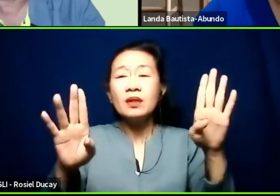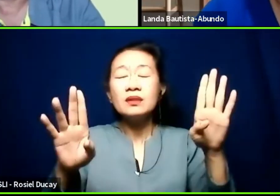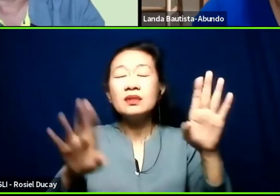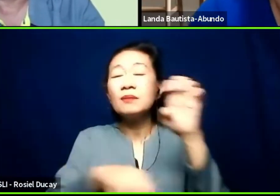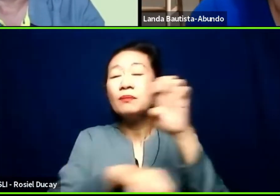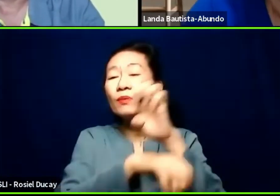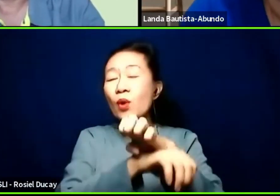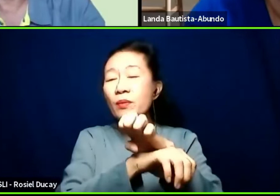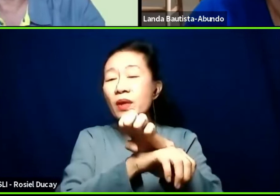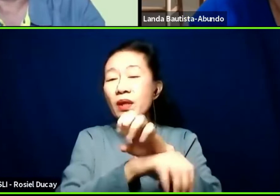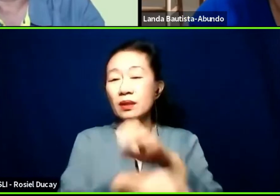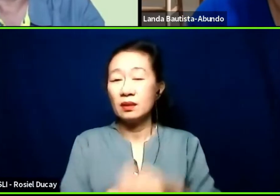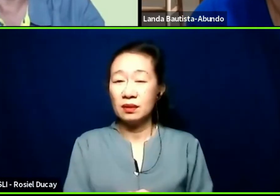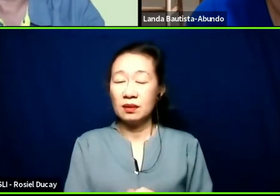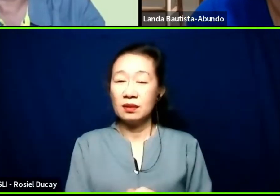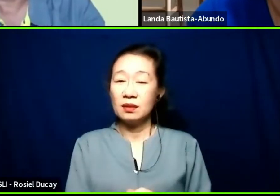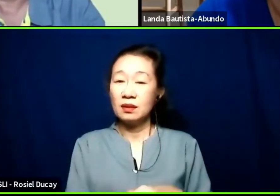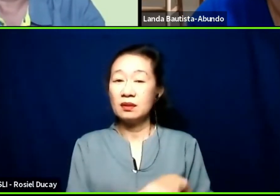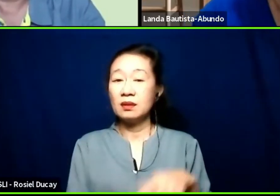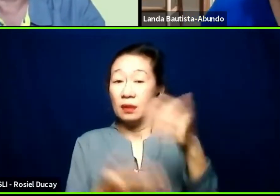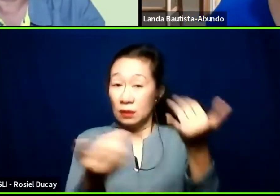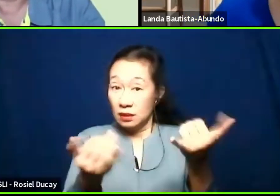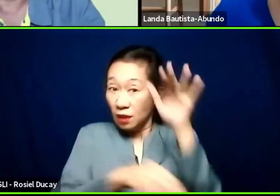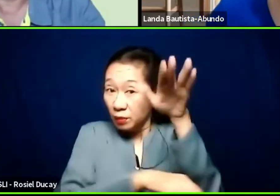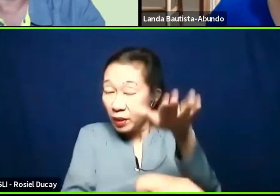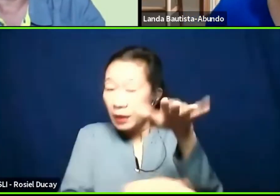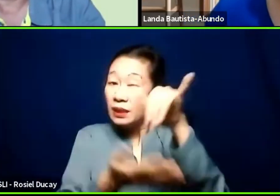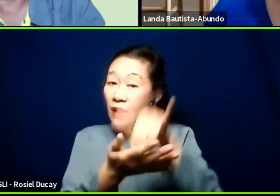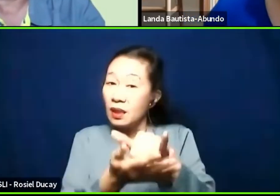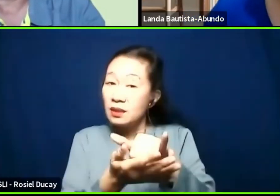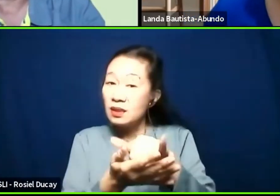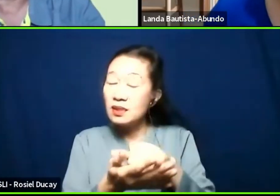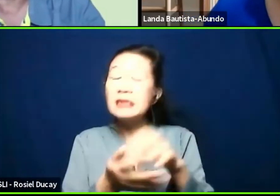employment. No? Sa hapong ito, yan ay